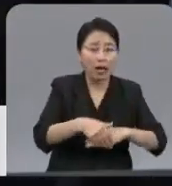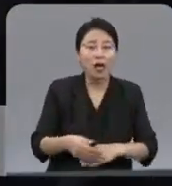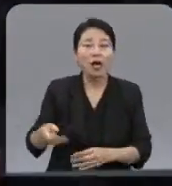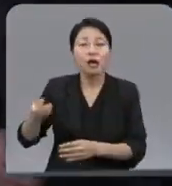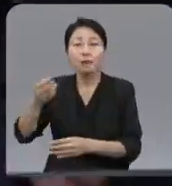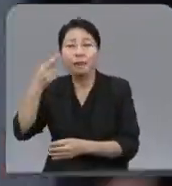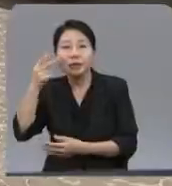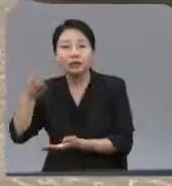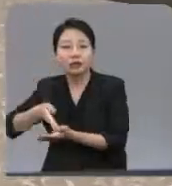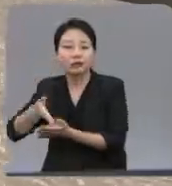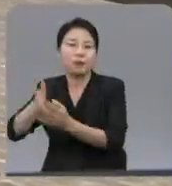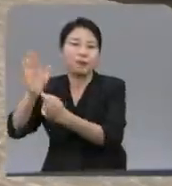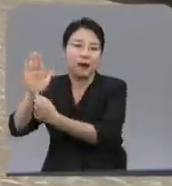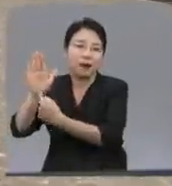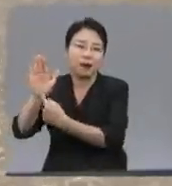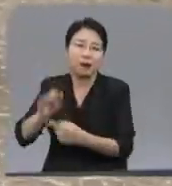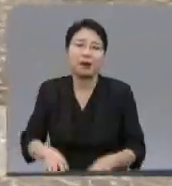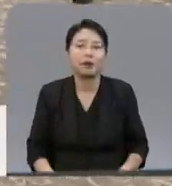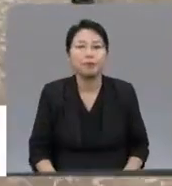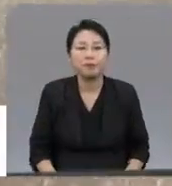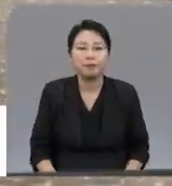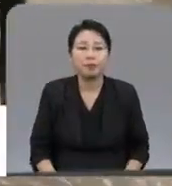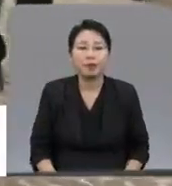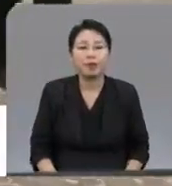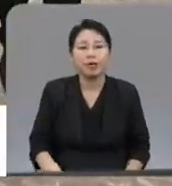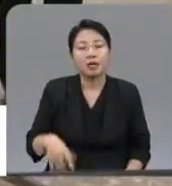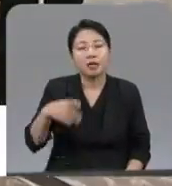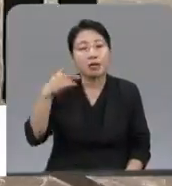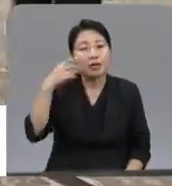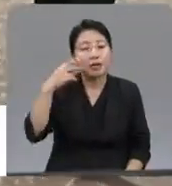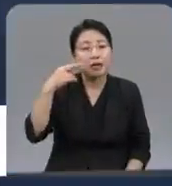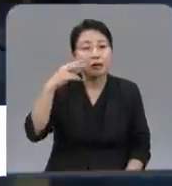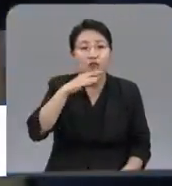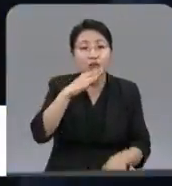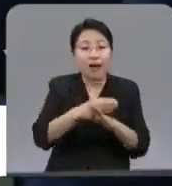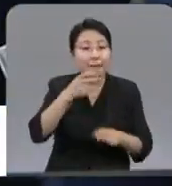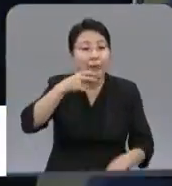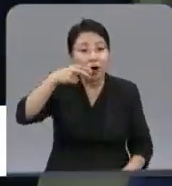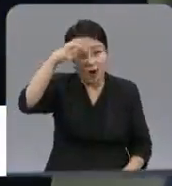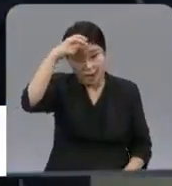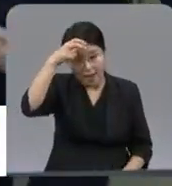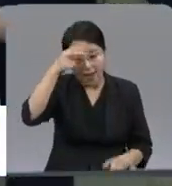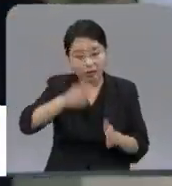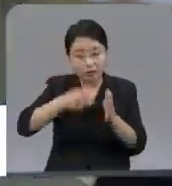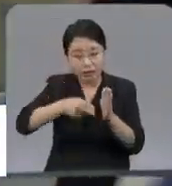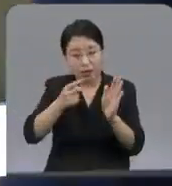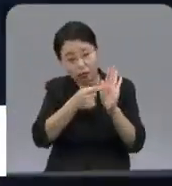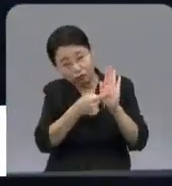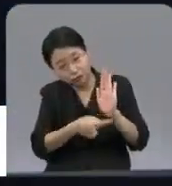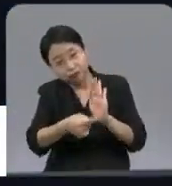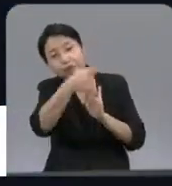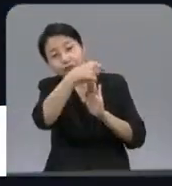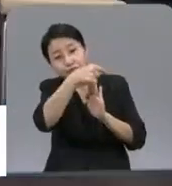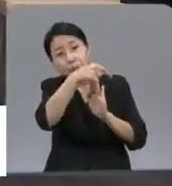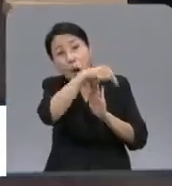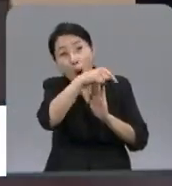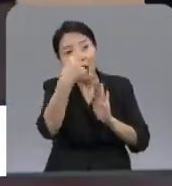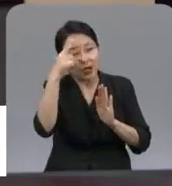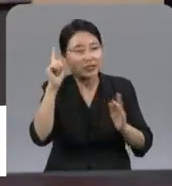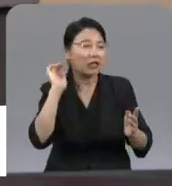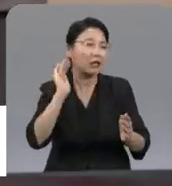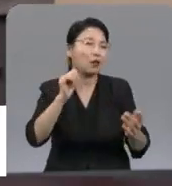пишет 4 сентября газета neward Times а ссылкой на неназванных представителей правитель США и союзных